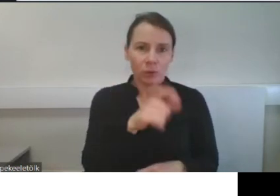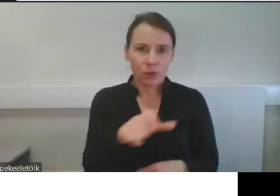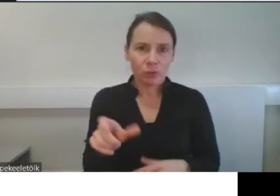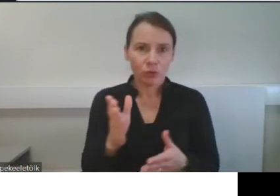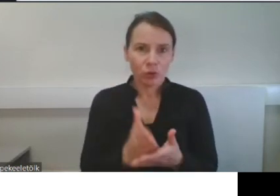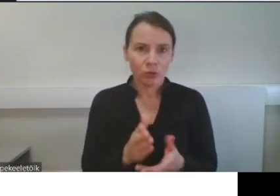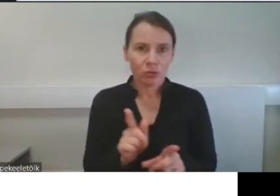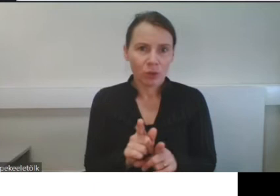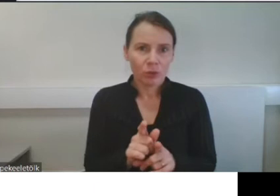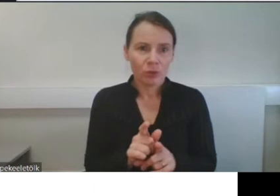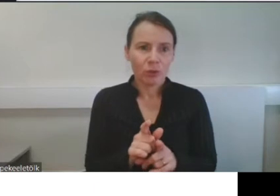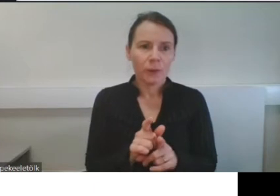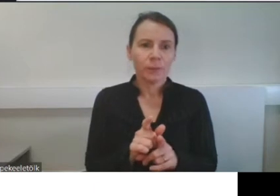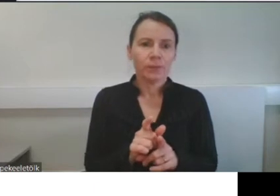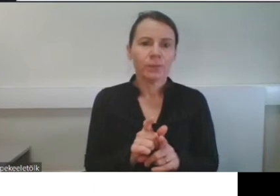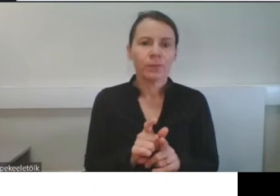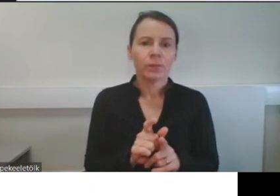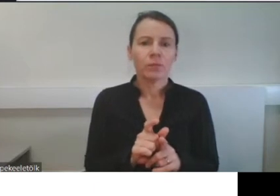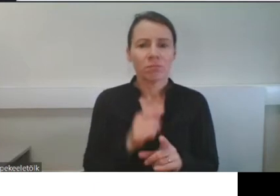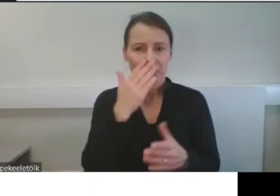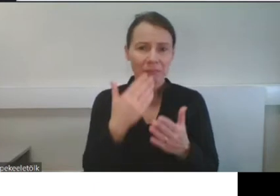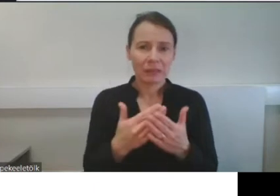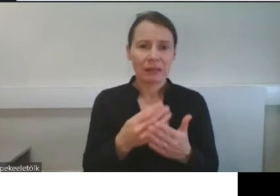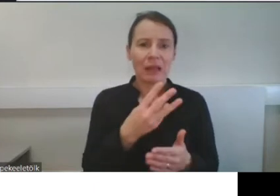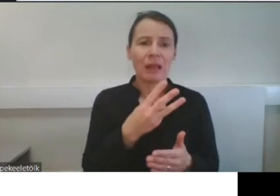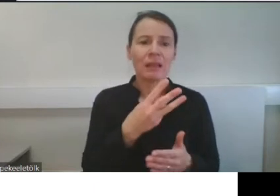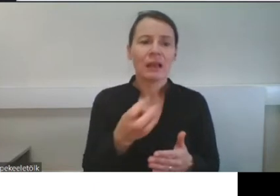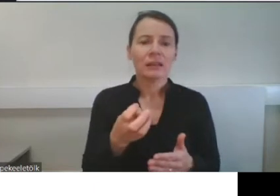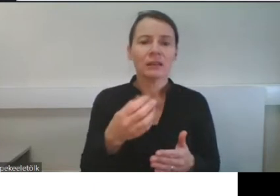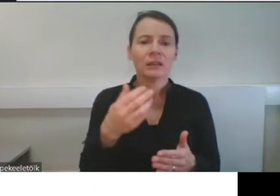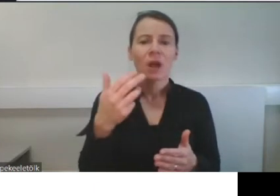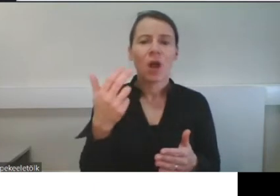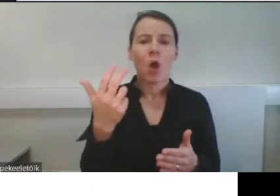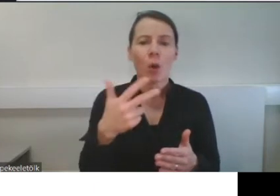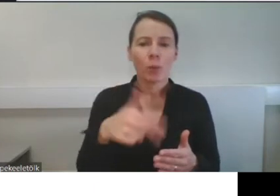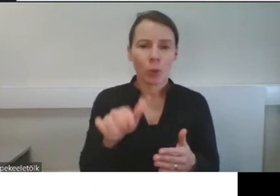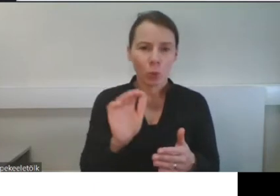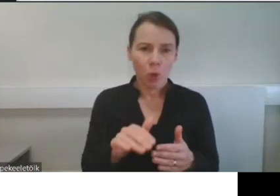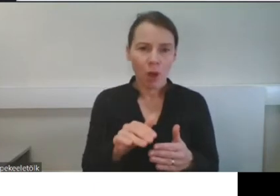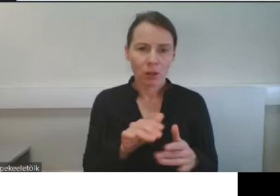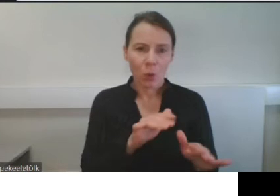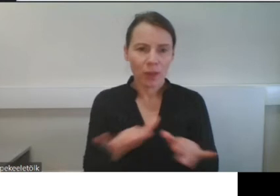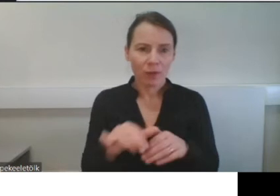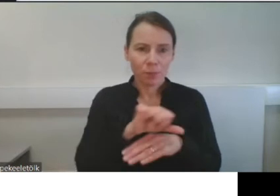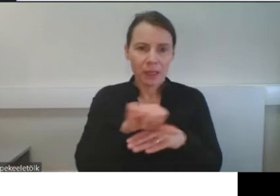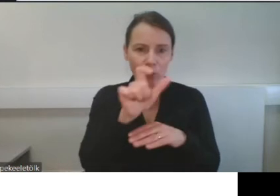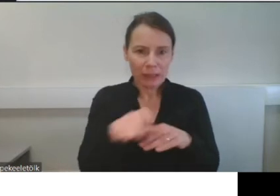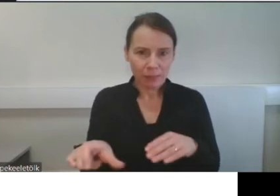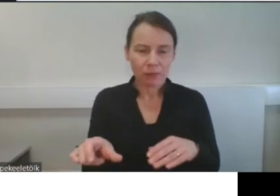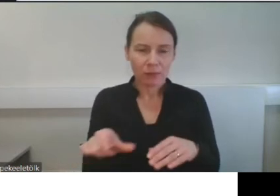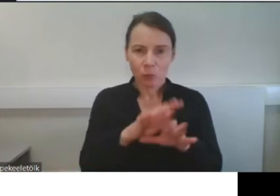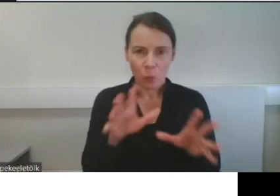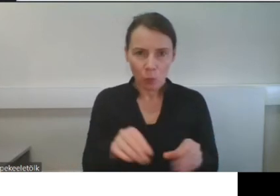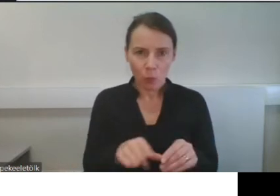statistikas tegevuspiirangutega inimeste hulk ju tegelikult ületas nii puudega inimeste osakaalu